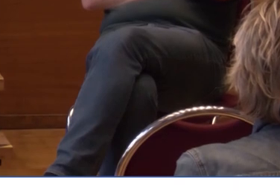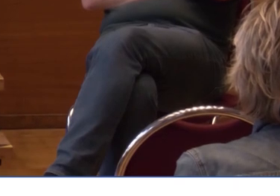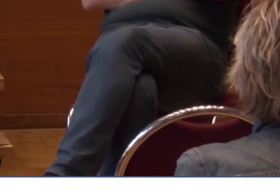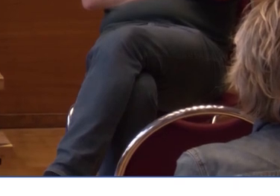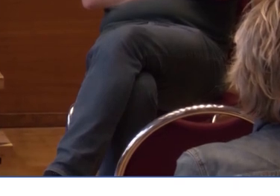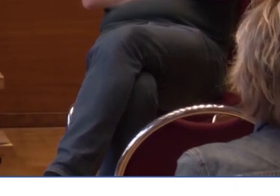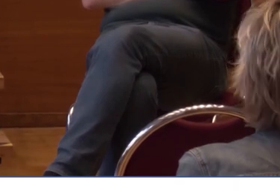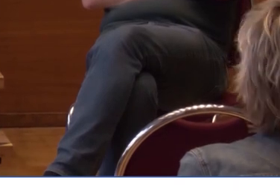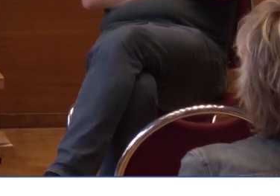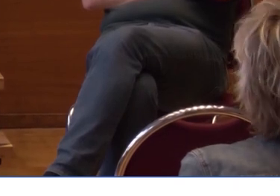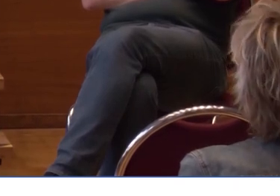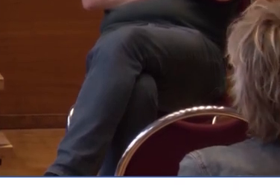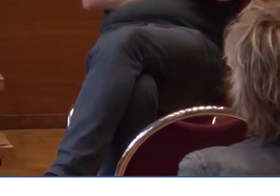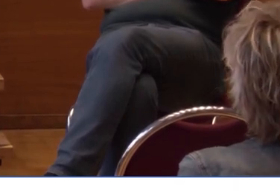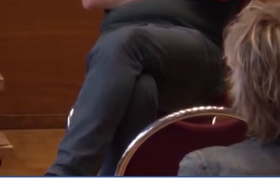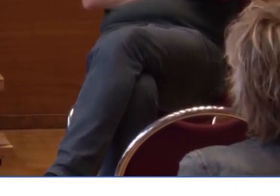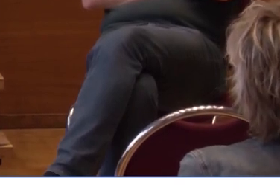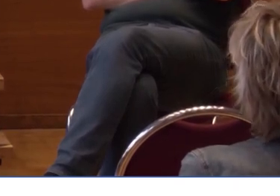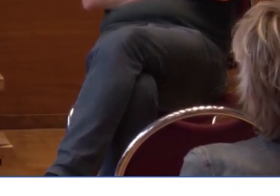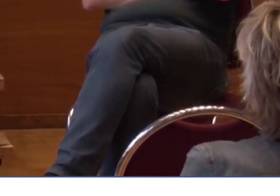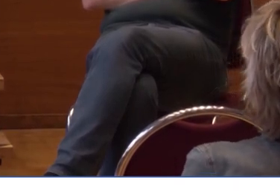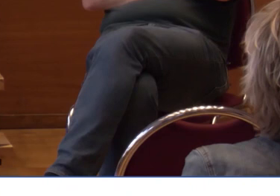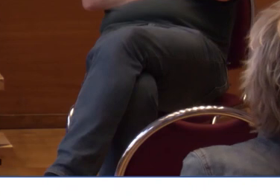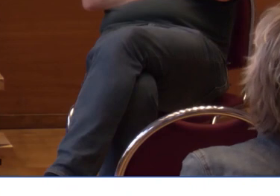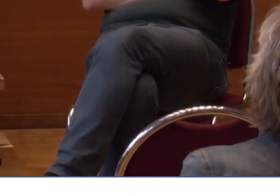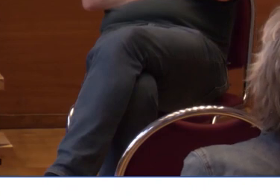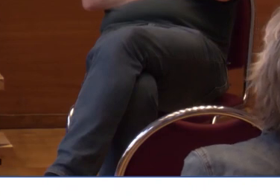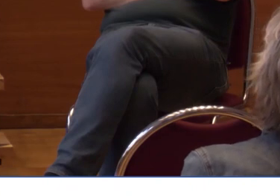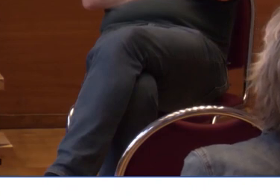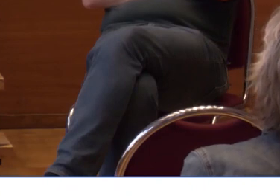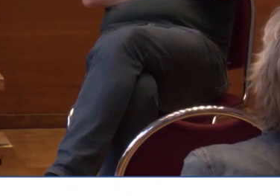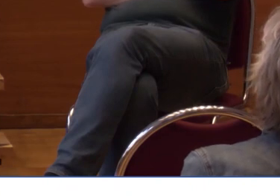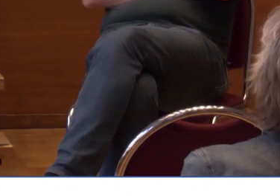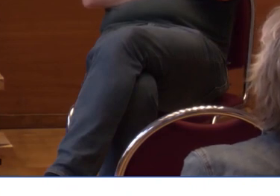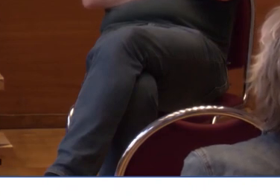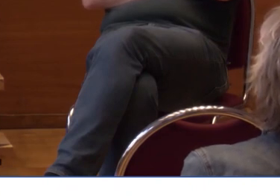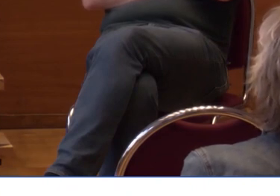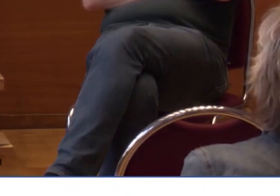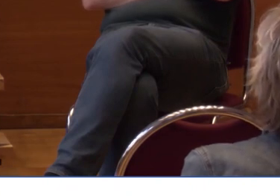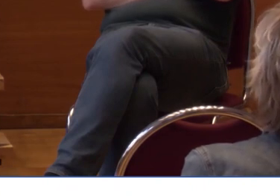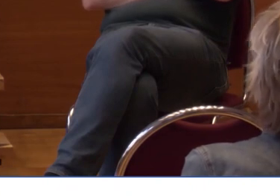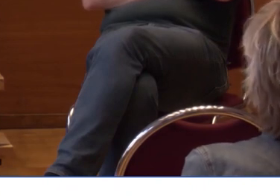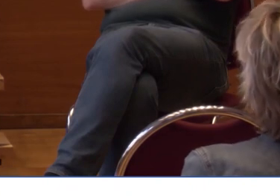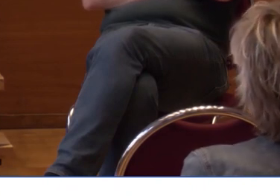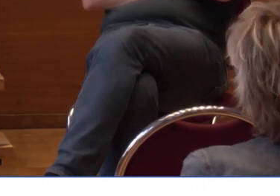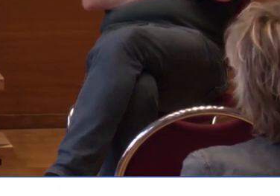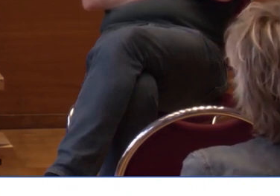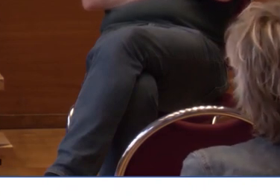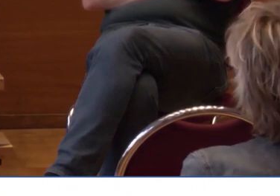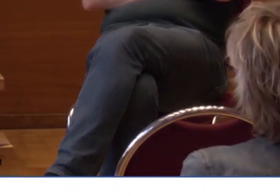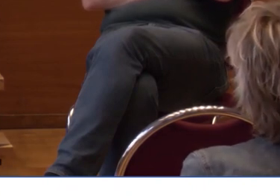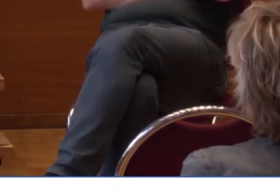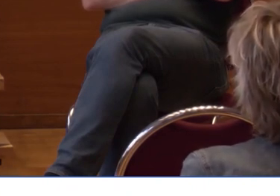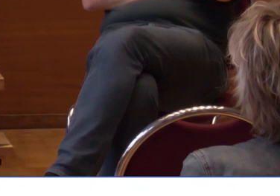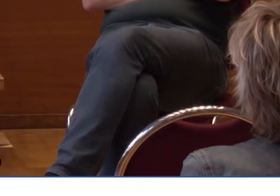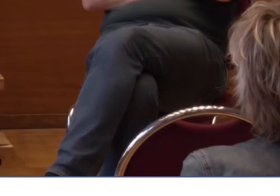Träger der beide Bereiche sowohl der Jugendhilfe wie auch der Eingliederungshilfe abdeckt dann braucht er die